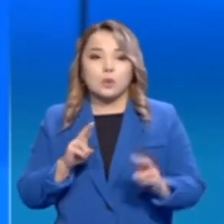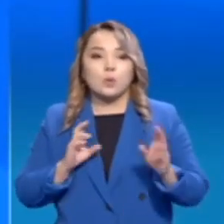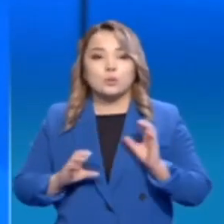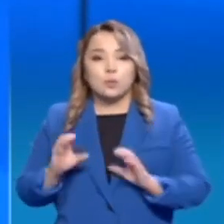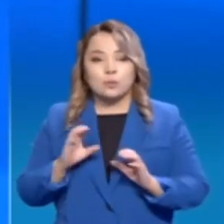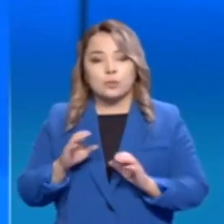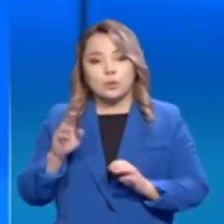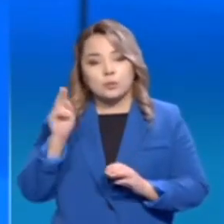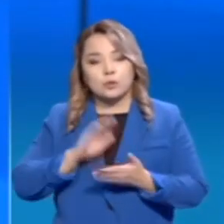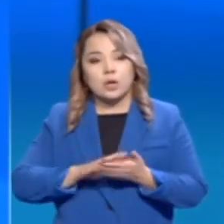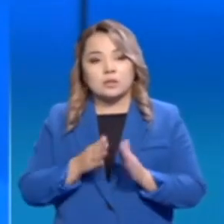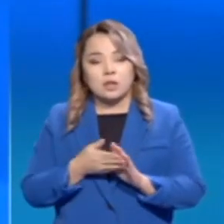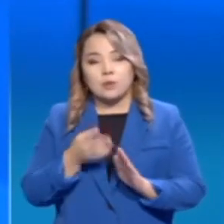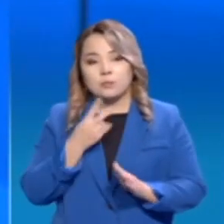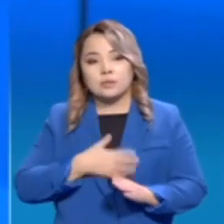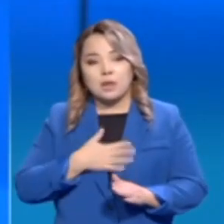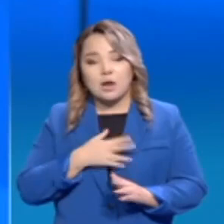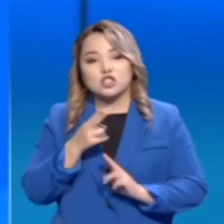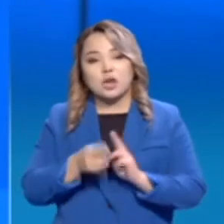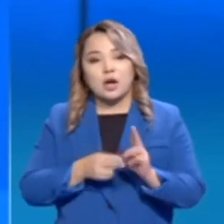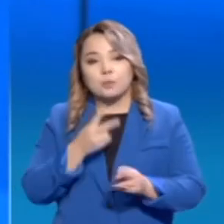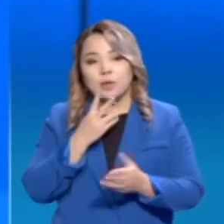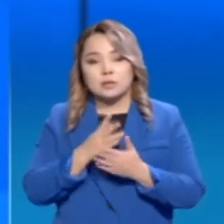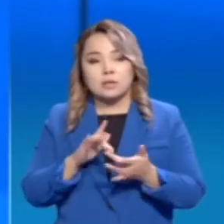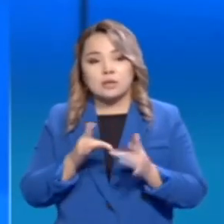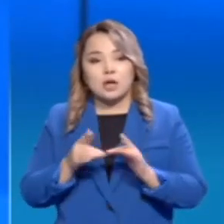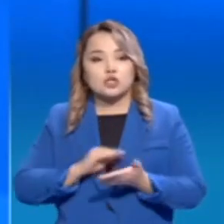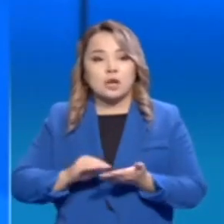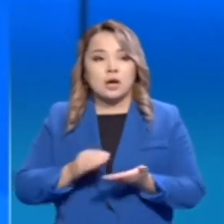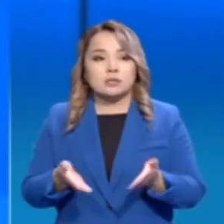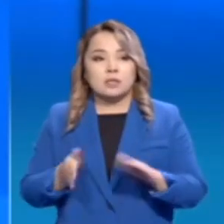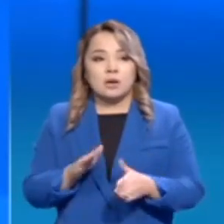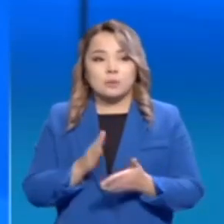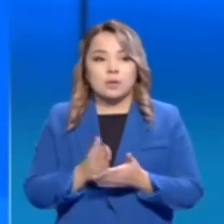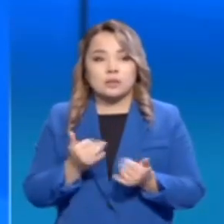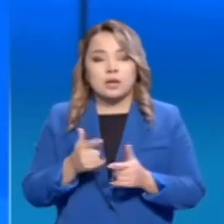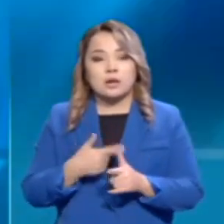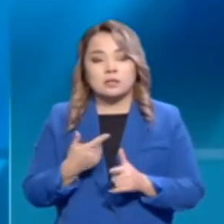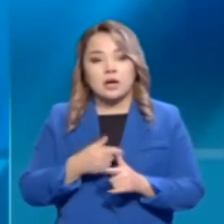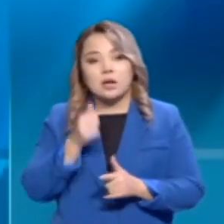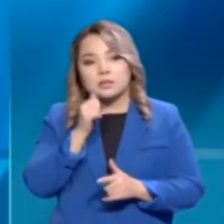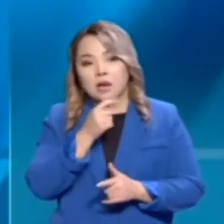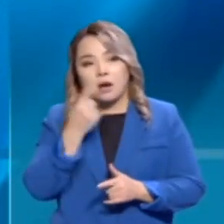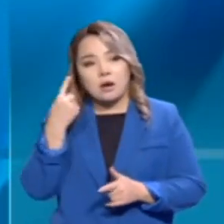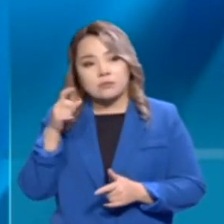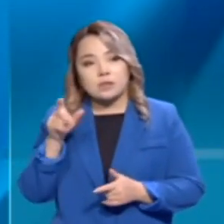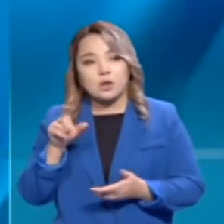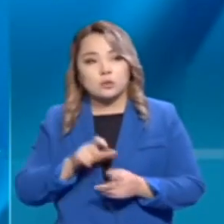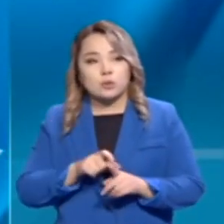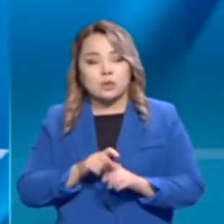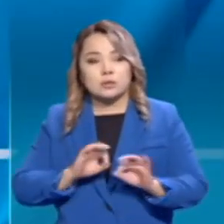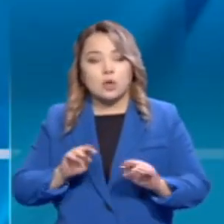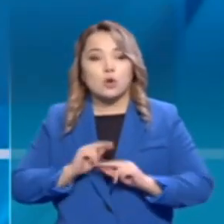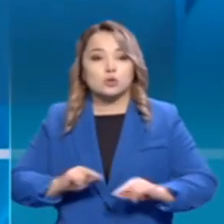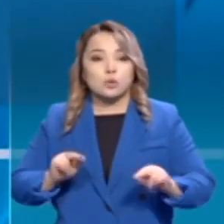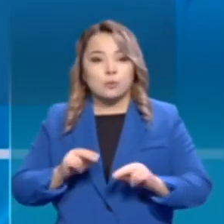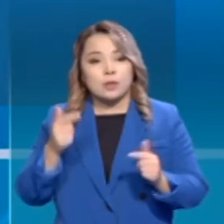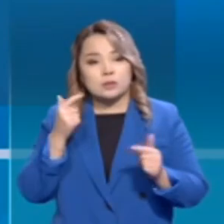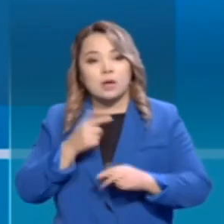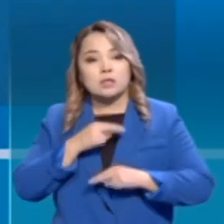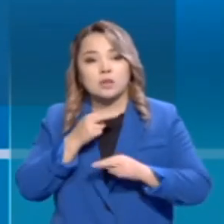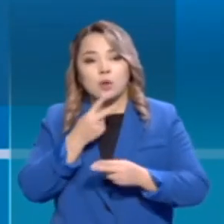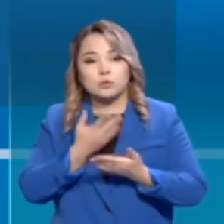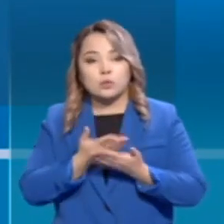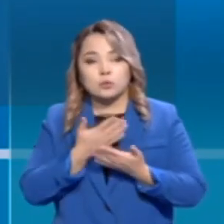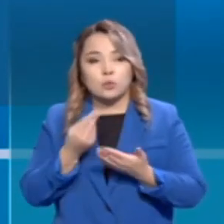оқудағы нашар жағдайға қатысты шағым айтып, әлеуметтік желіде жазба қалдырды. Есімін жасырған автордың сөзінше, ұстаздары білімге көңіл